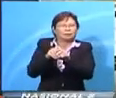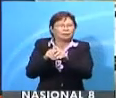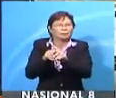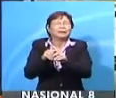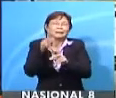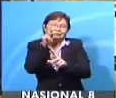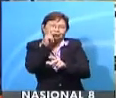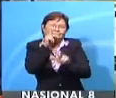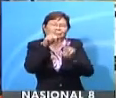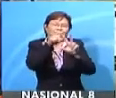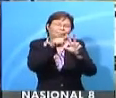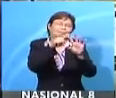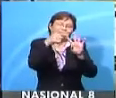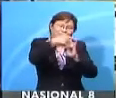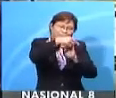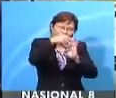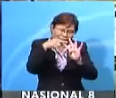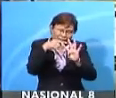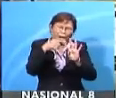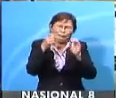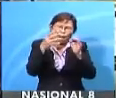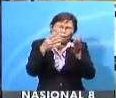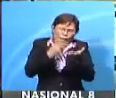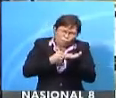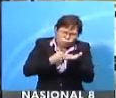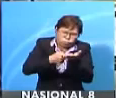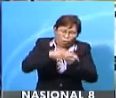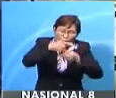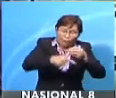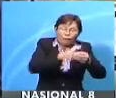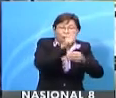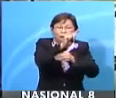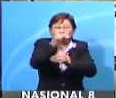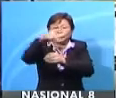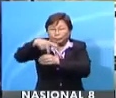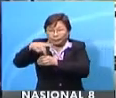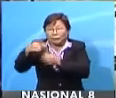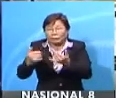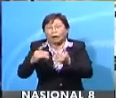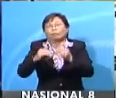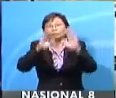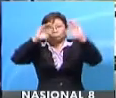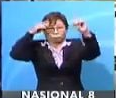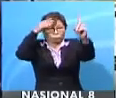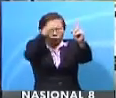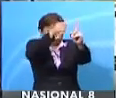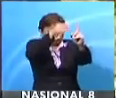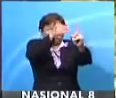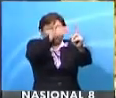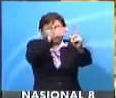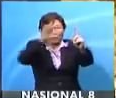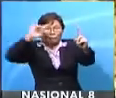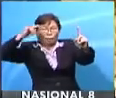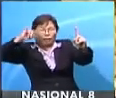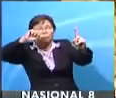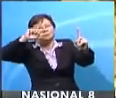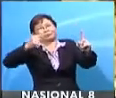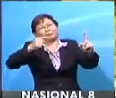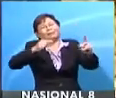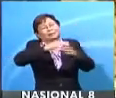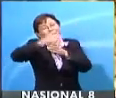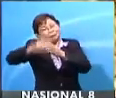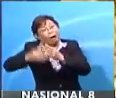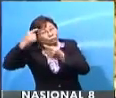ya. Kebanyakan perbincangan mengenai TPP ketika ini lebih berdasarkan kepada spekulasi.